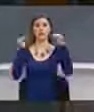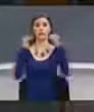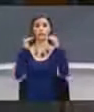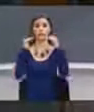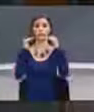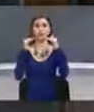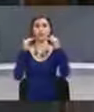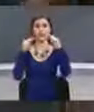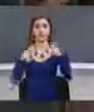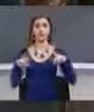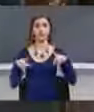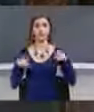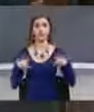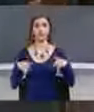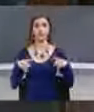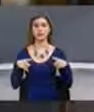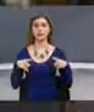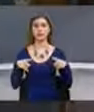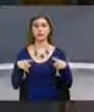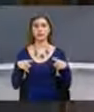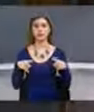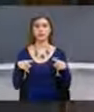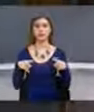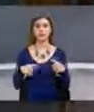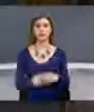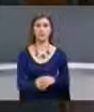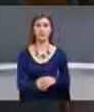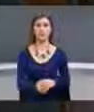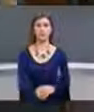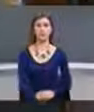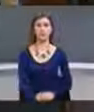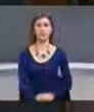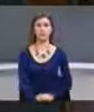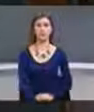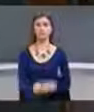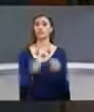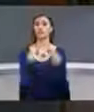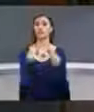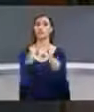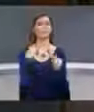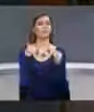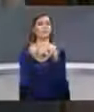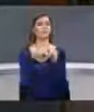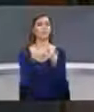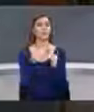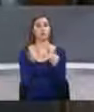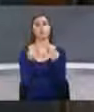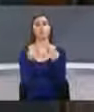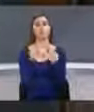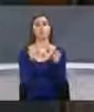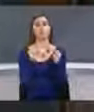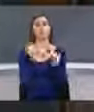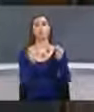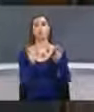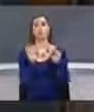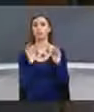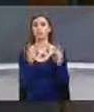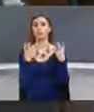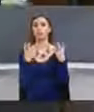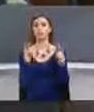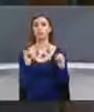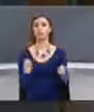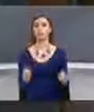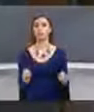në jetën politike dhe publike. Mirë shumë. Unë pajtohem me këtë që kjo është përfaqësimi pa barabart,